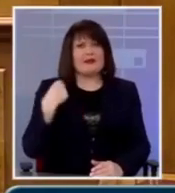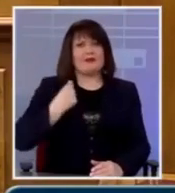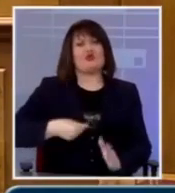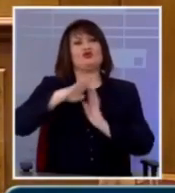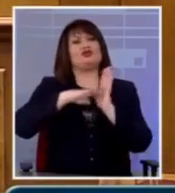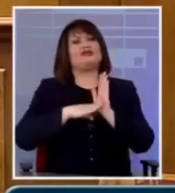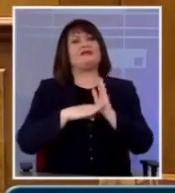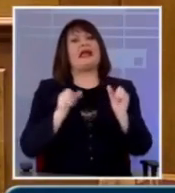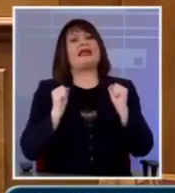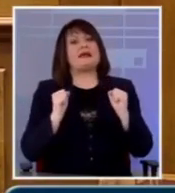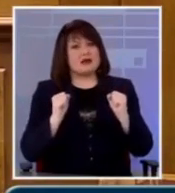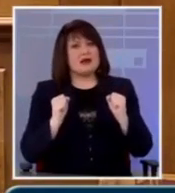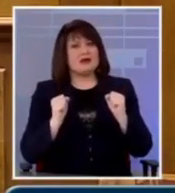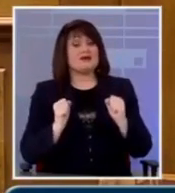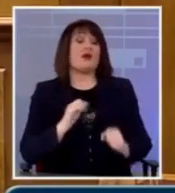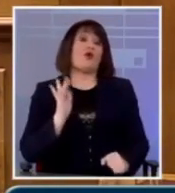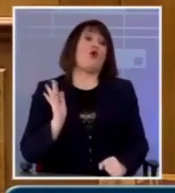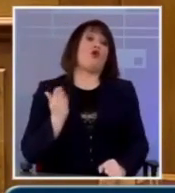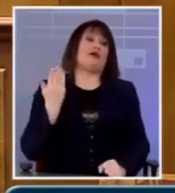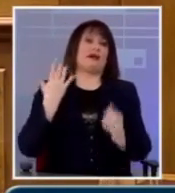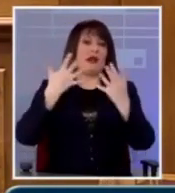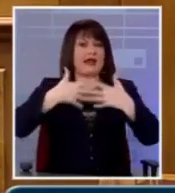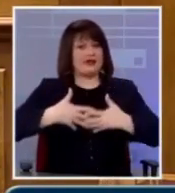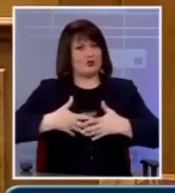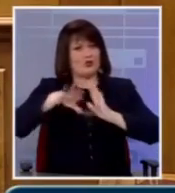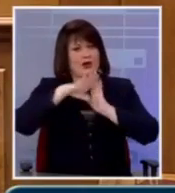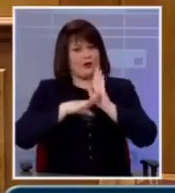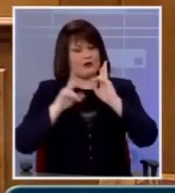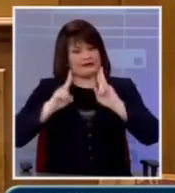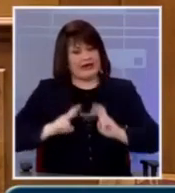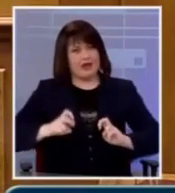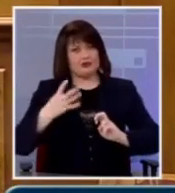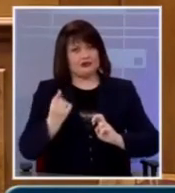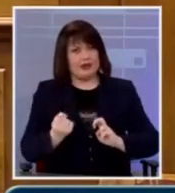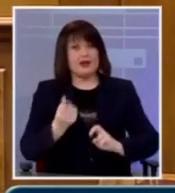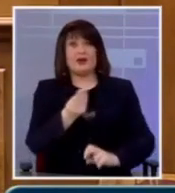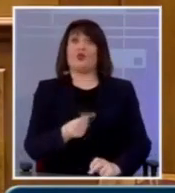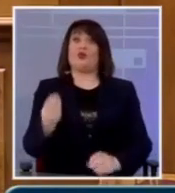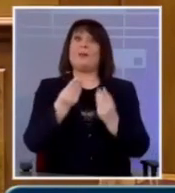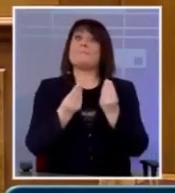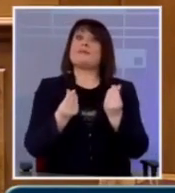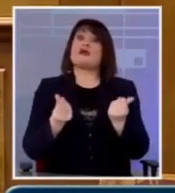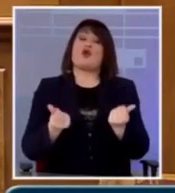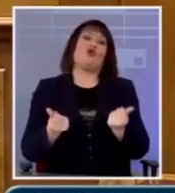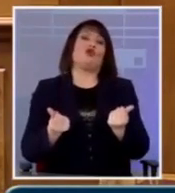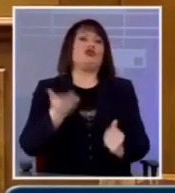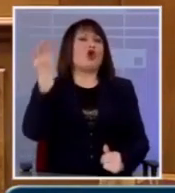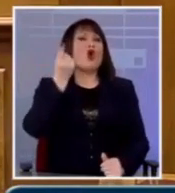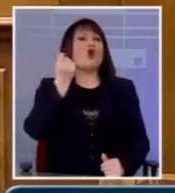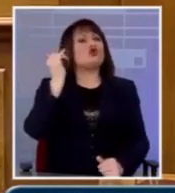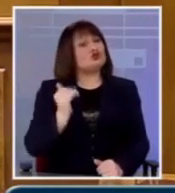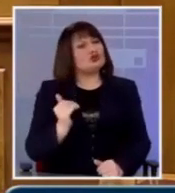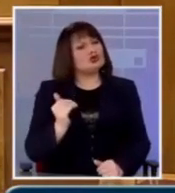συστήματα υγείας, όταν φυσικά λειτουργούν με κανόνες και έλεγχο, υπερτερούν στην ποιότητα και το τελικό κόστος των